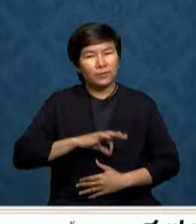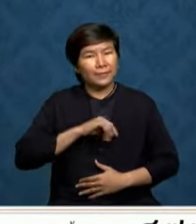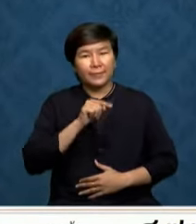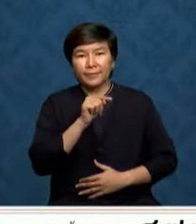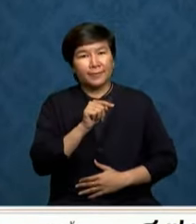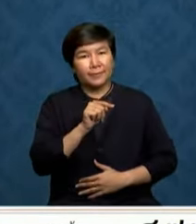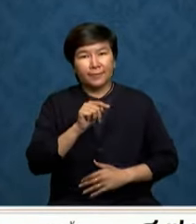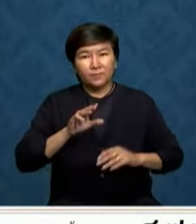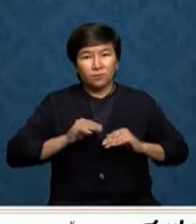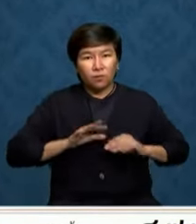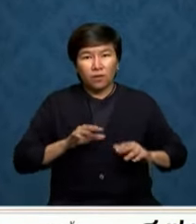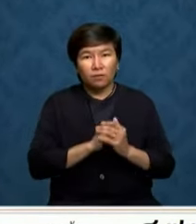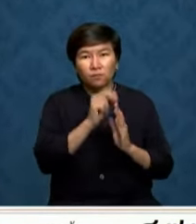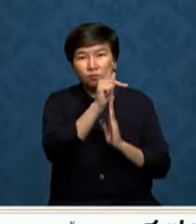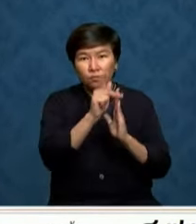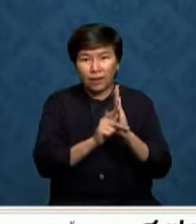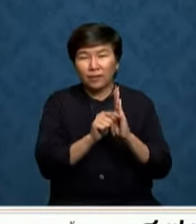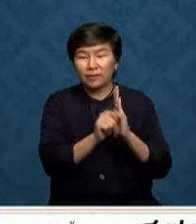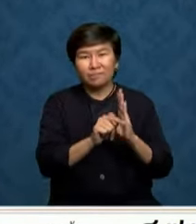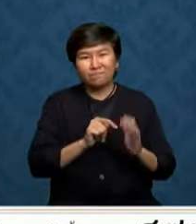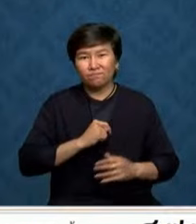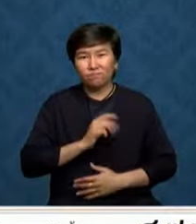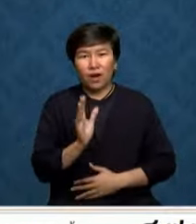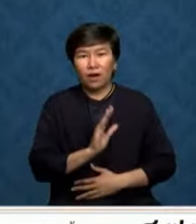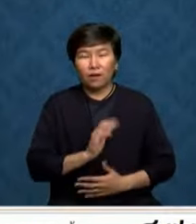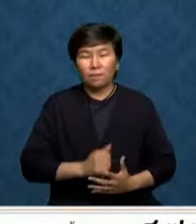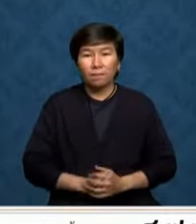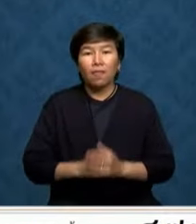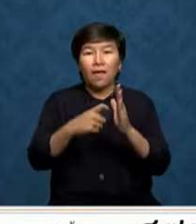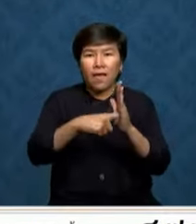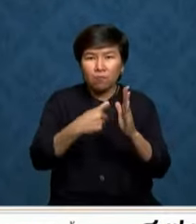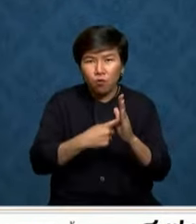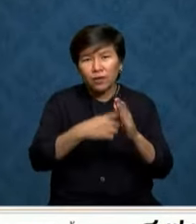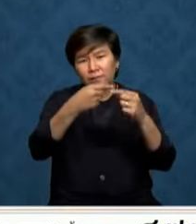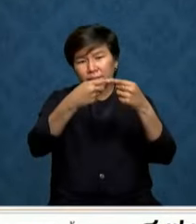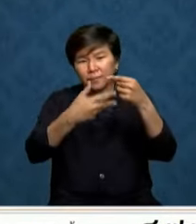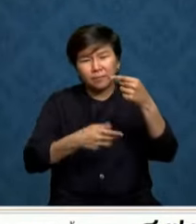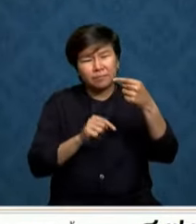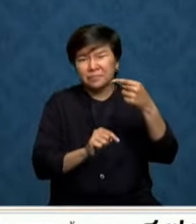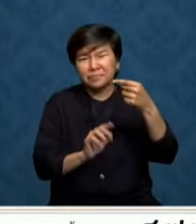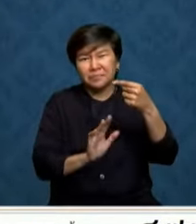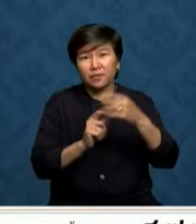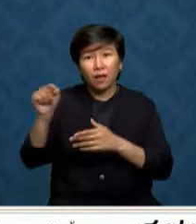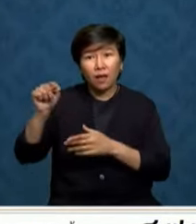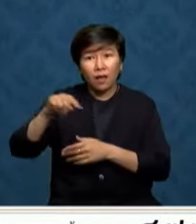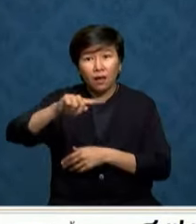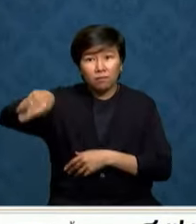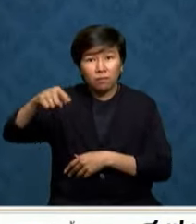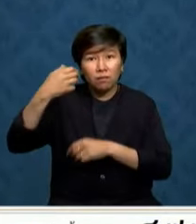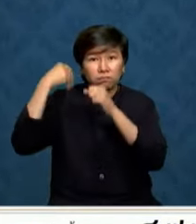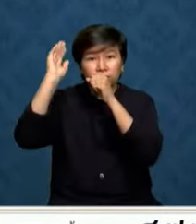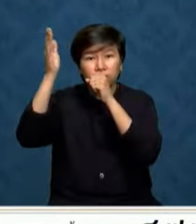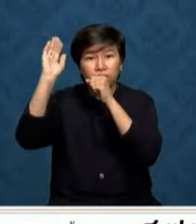การและเหตุผลของกฎหมายฉบับนี้ด้วยหลักการและเหตุผลที่ได้เสนอมานั้นมีเพื่อนสมาชิกหลายท่าน